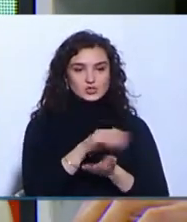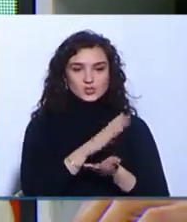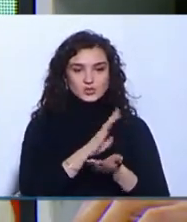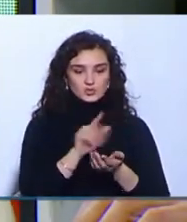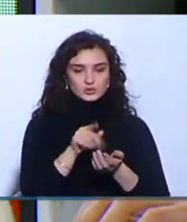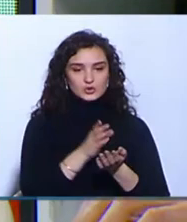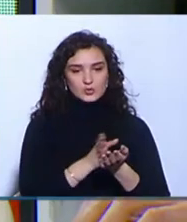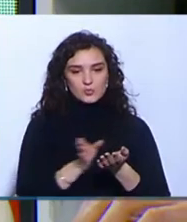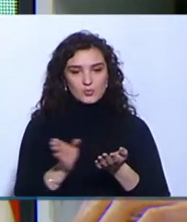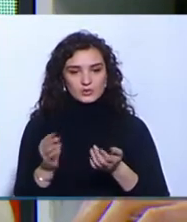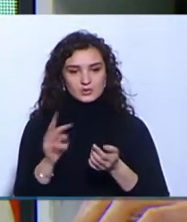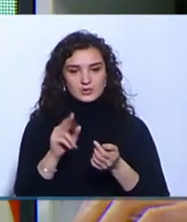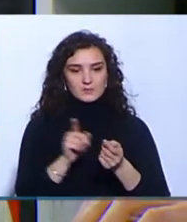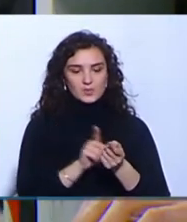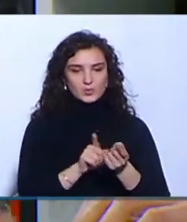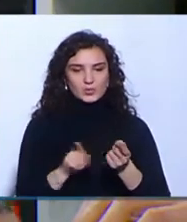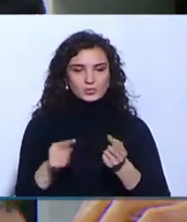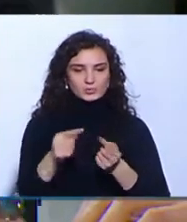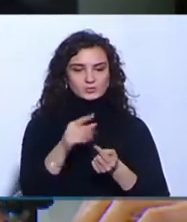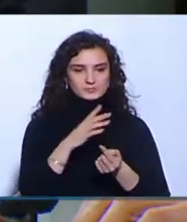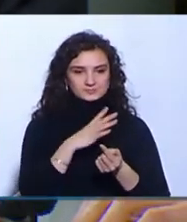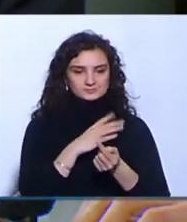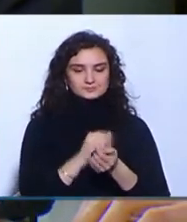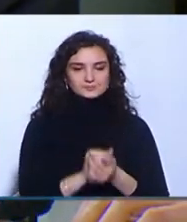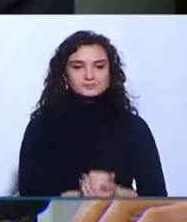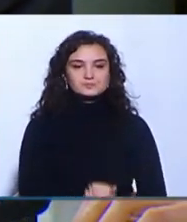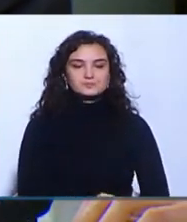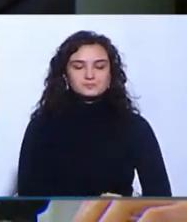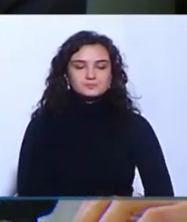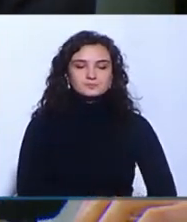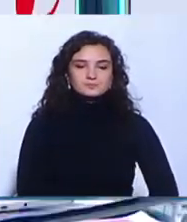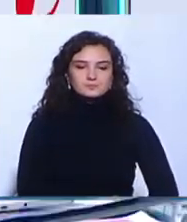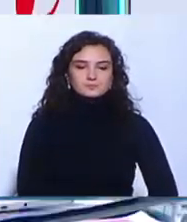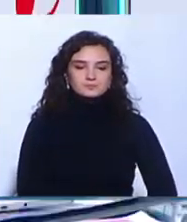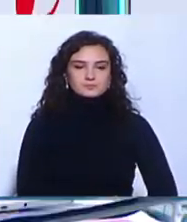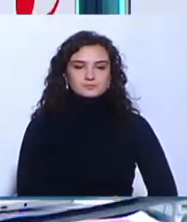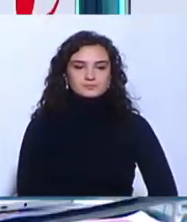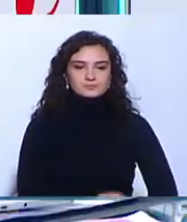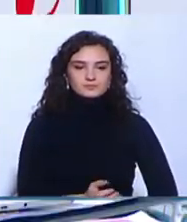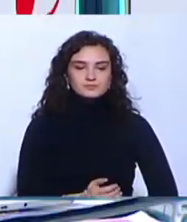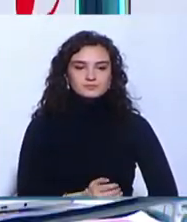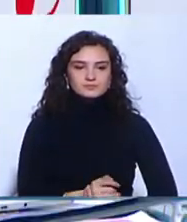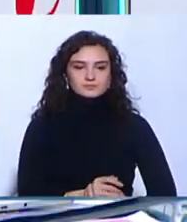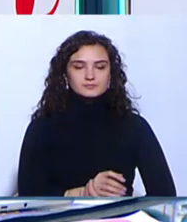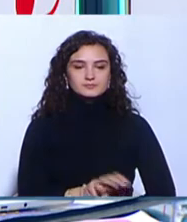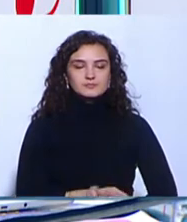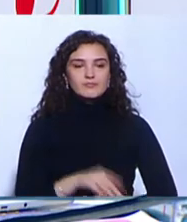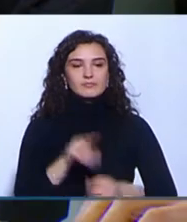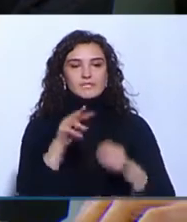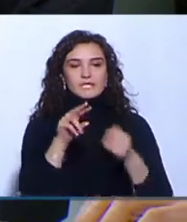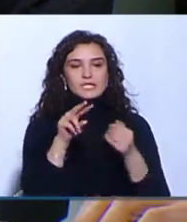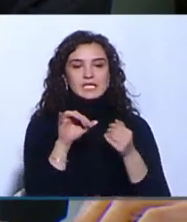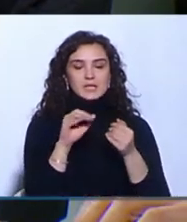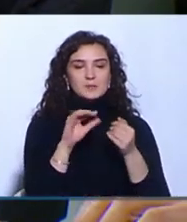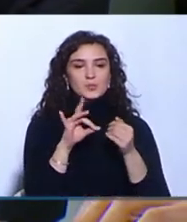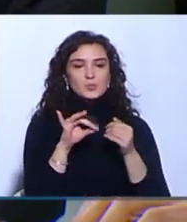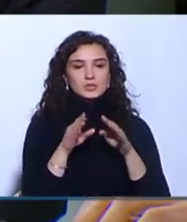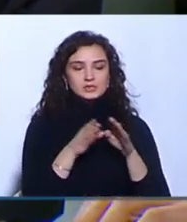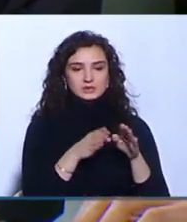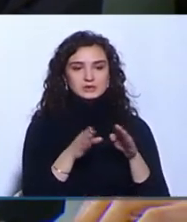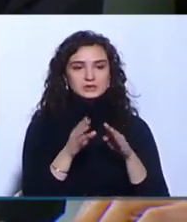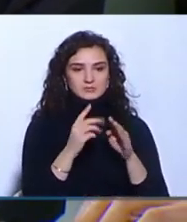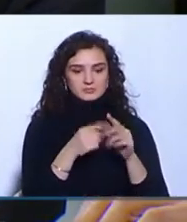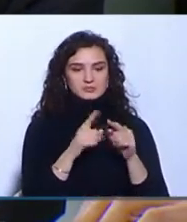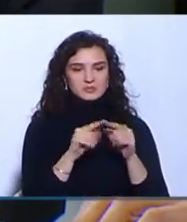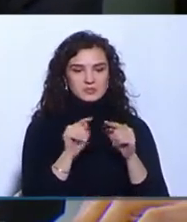იმან შემოუაროს და მეორე ხაზზე გაიაროს. ანუ შემოვლითი გზები, რეალურად. შემოვლითი გზები მარტივად რომ ვთქვა. ლიმფური სისტემის უმეტესი შემოვლითი გზები არის